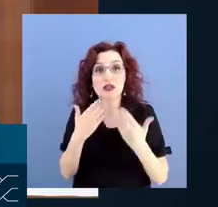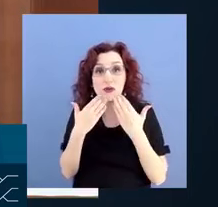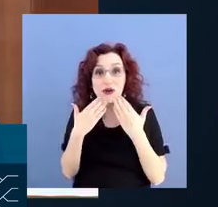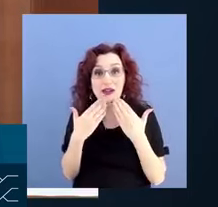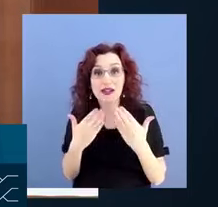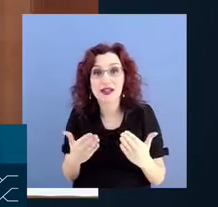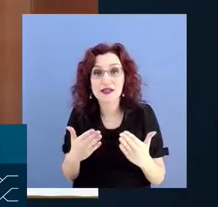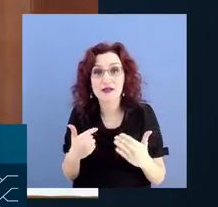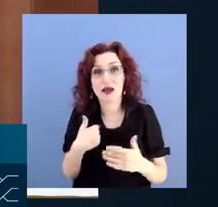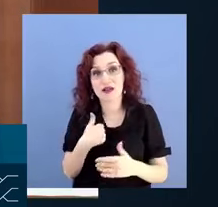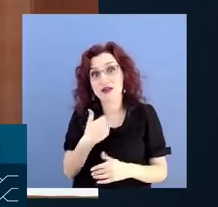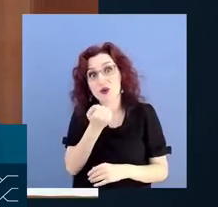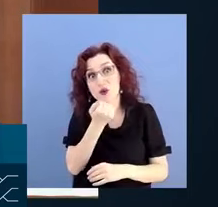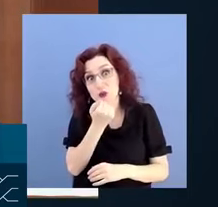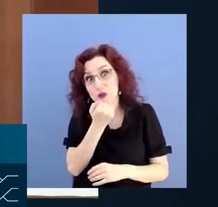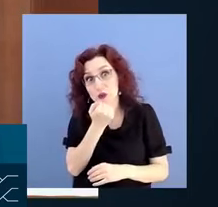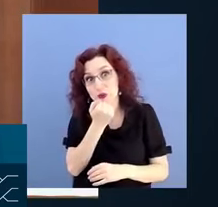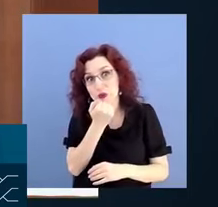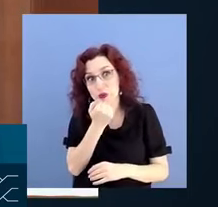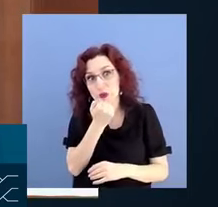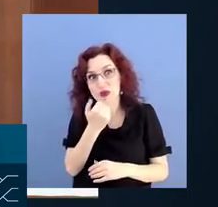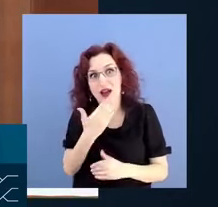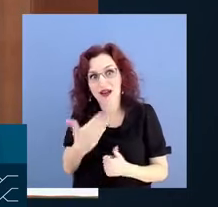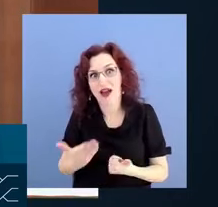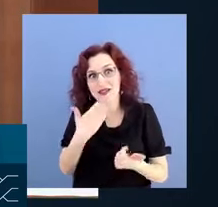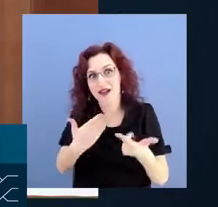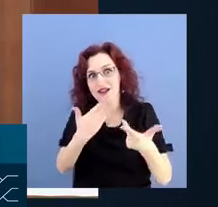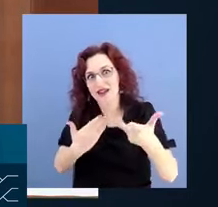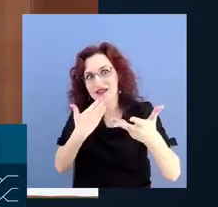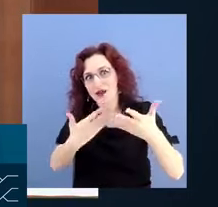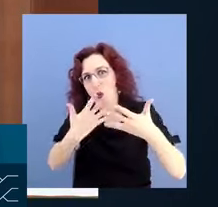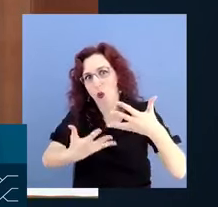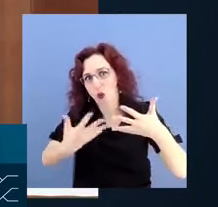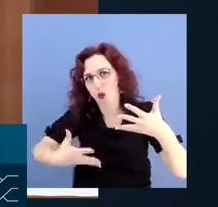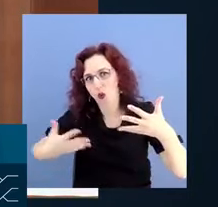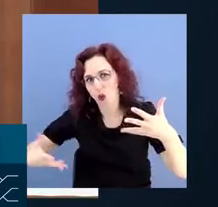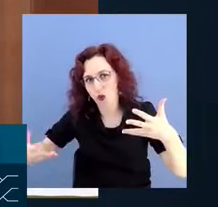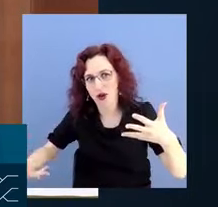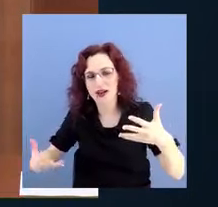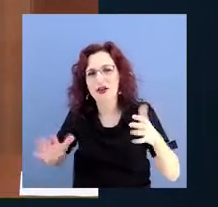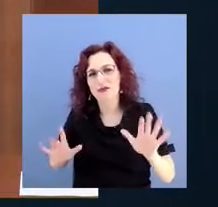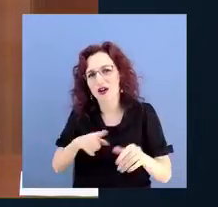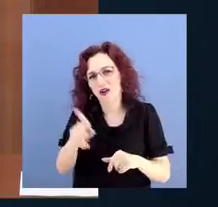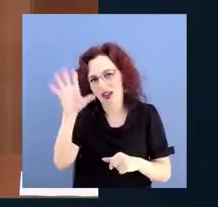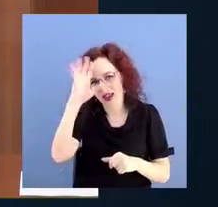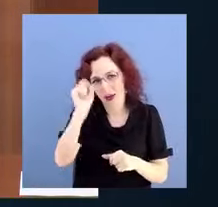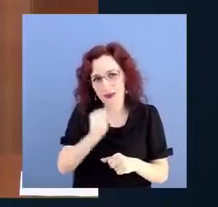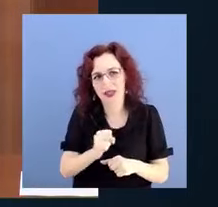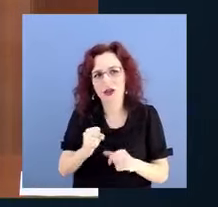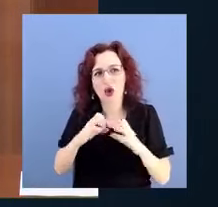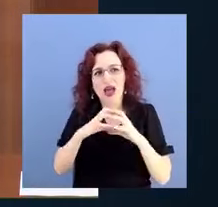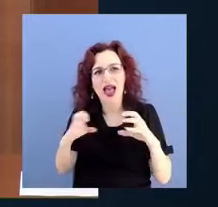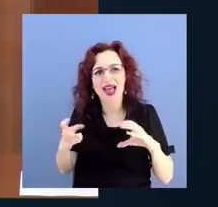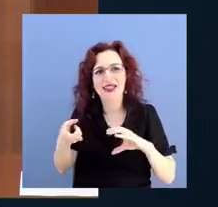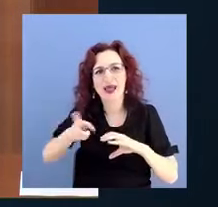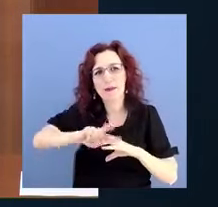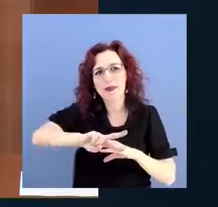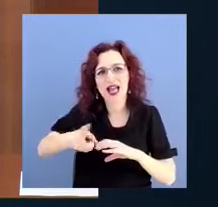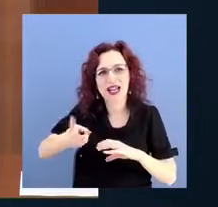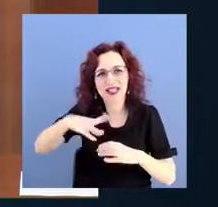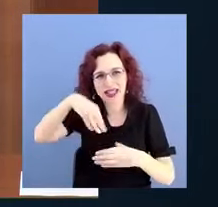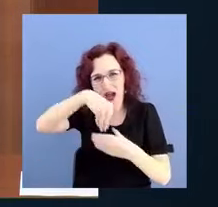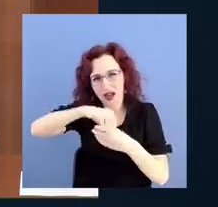lunghezza dei ringraziamenti ma come avete capito quelli che la composizione dell'ente bilaterale e delle sue varie anime e